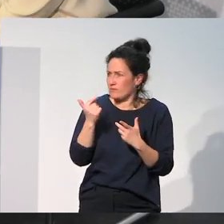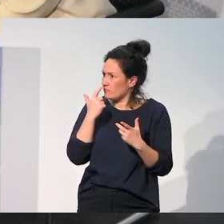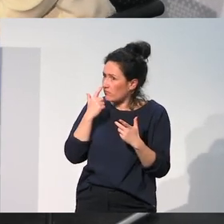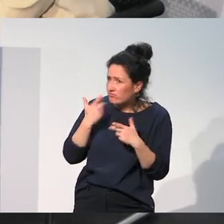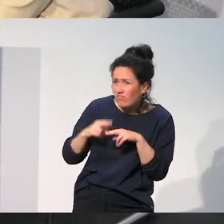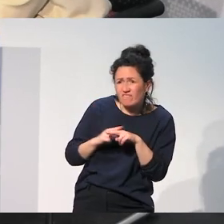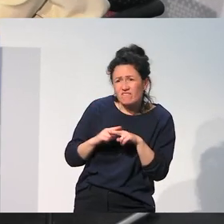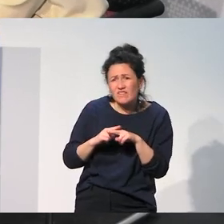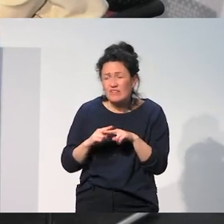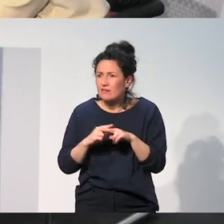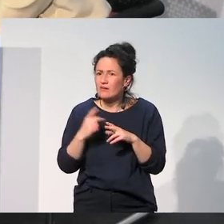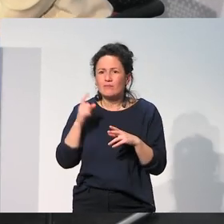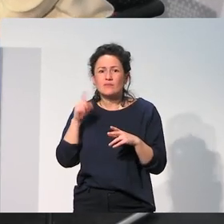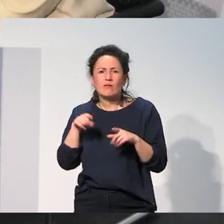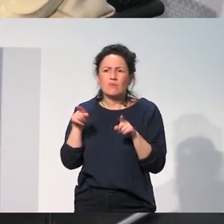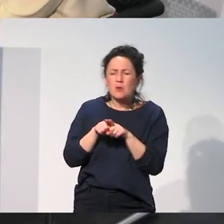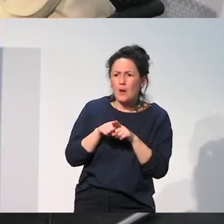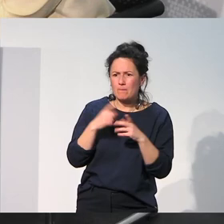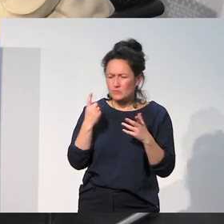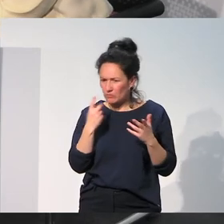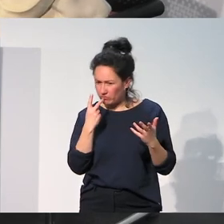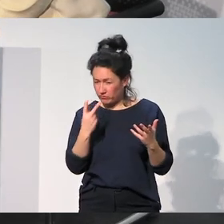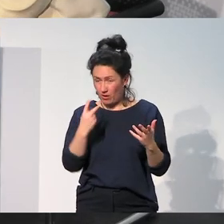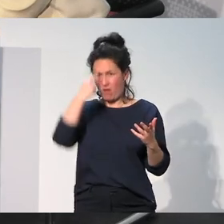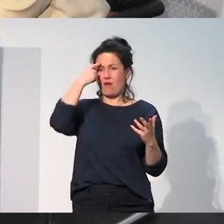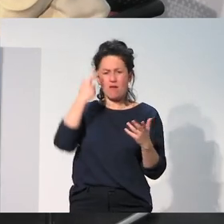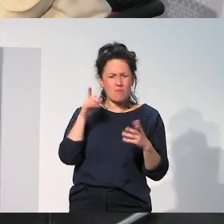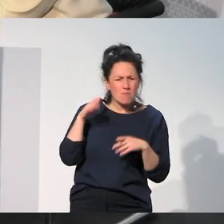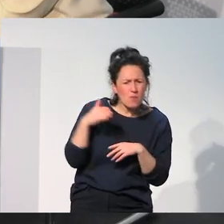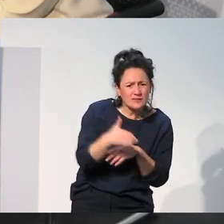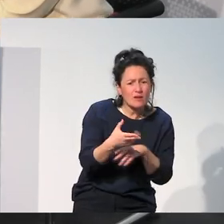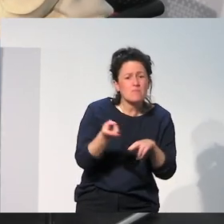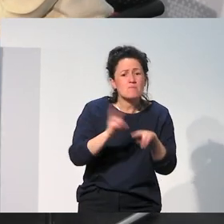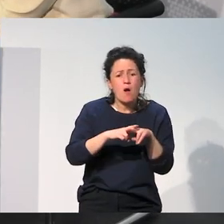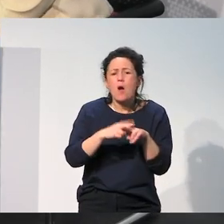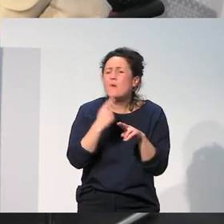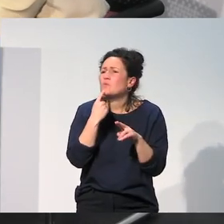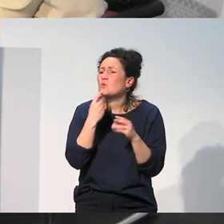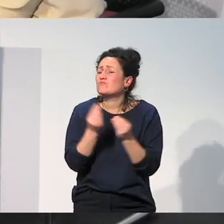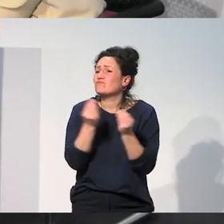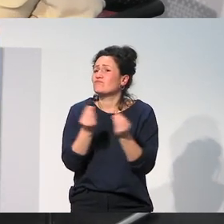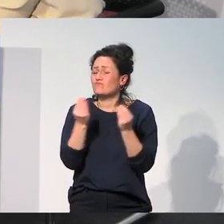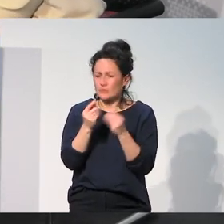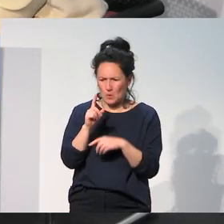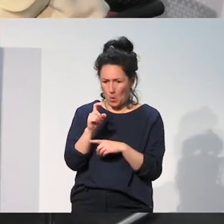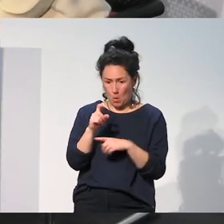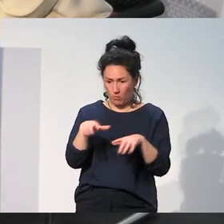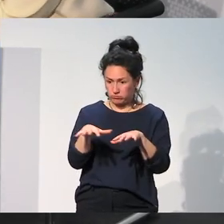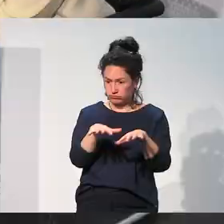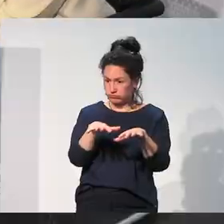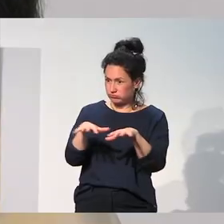goût édulcoré des poissons déjà morts qu'il avalait, des eaux immobiles où il se baignait, le bassin et non plus la